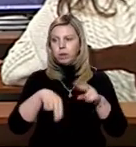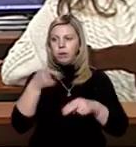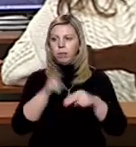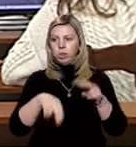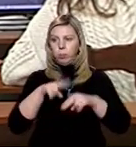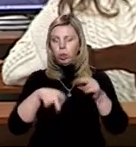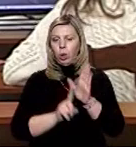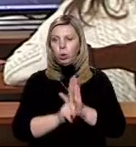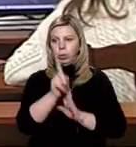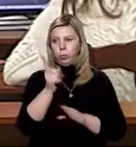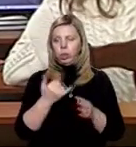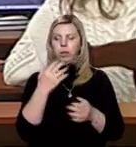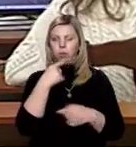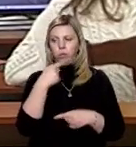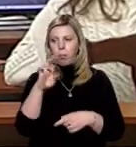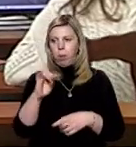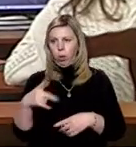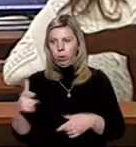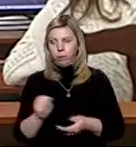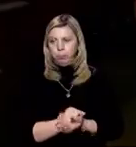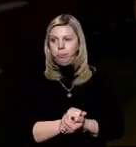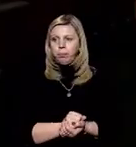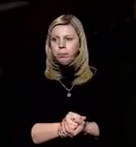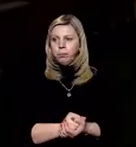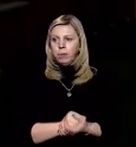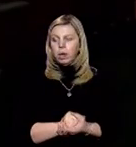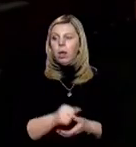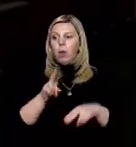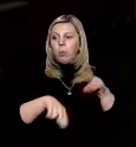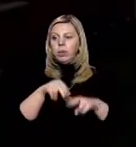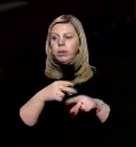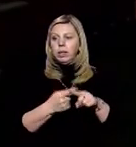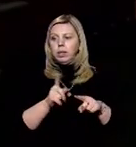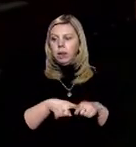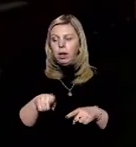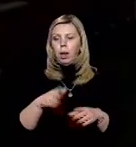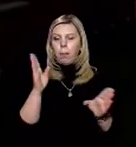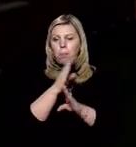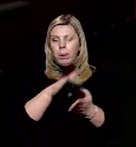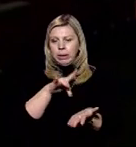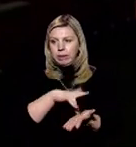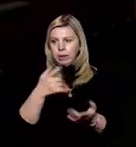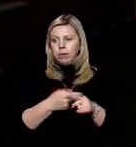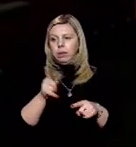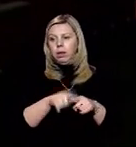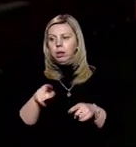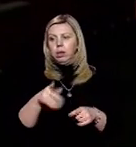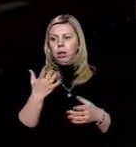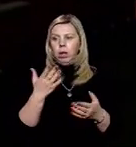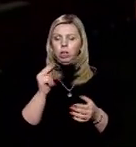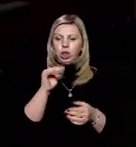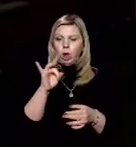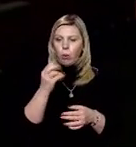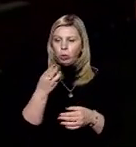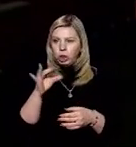будівництво розпочатих, каже Андрій Балога. По будівництву це саме стосується двох парків в центральній зоні міста. Це мікрорайон Черемушки,